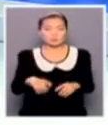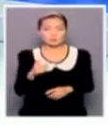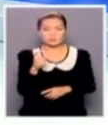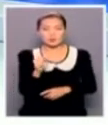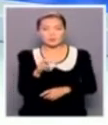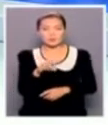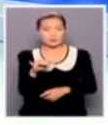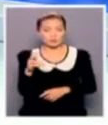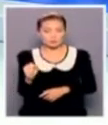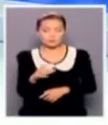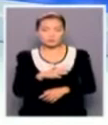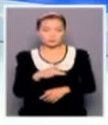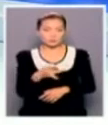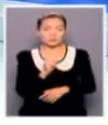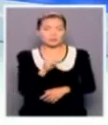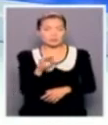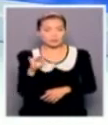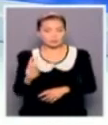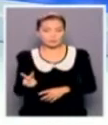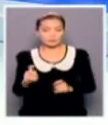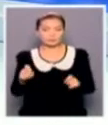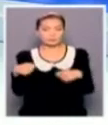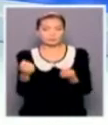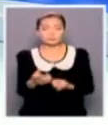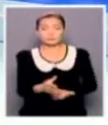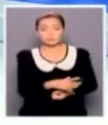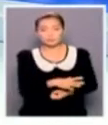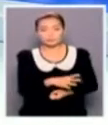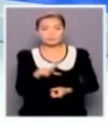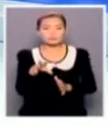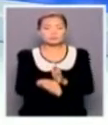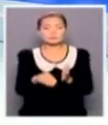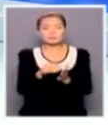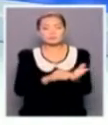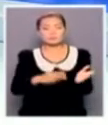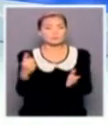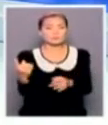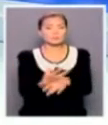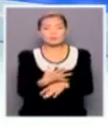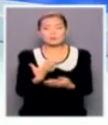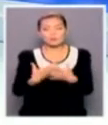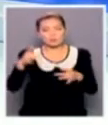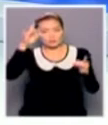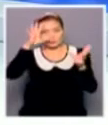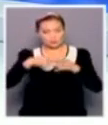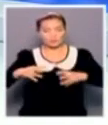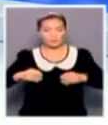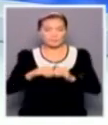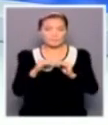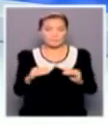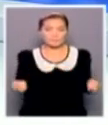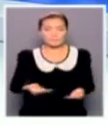Бақытгүл Хаменова аудан әкімдеріне салтанатты түрде табыстады. Олар тізім бойынша ең алдымен әлеуметтік аз қамтылған